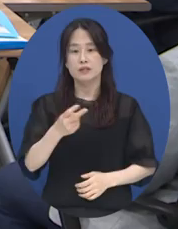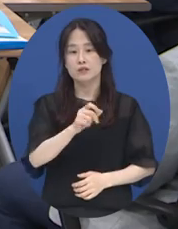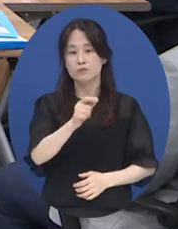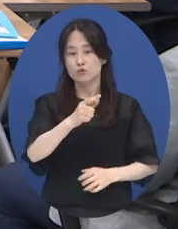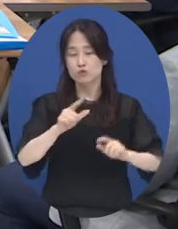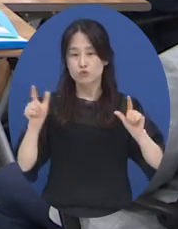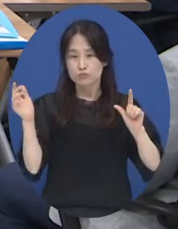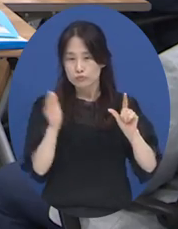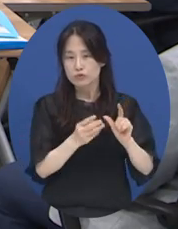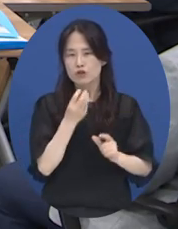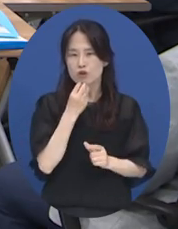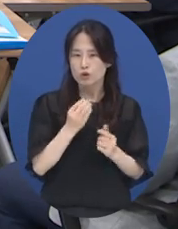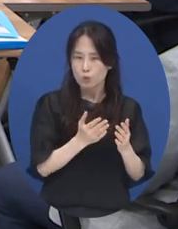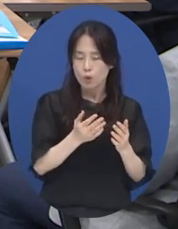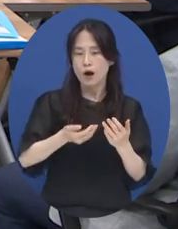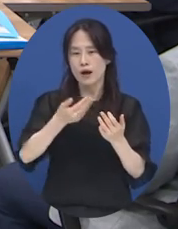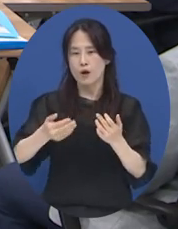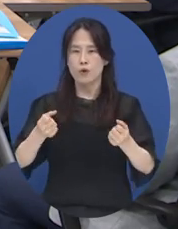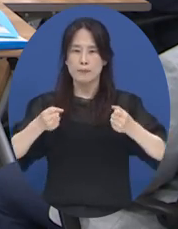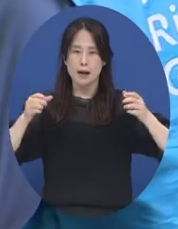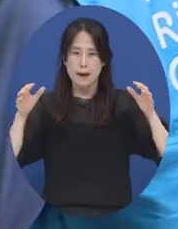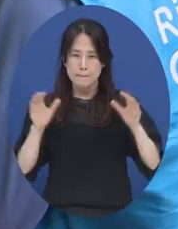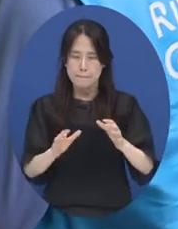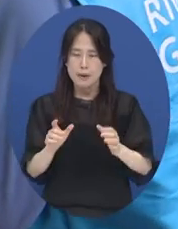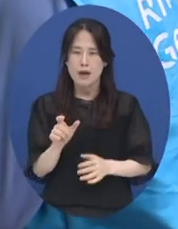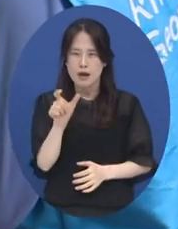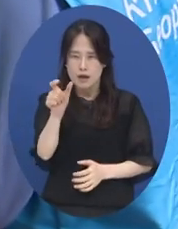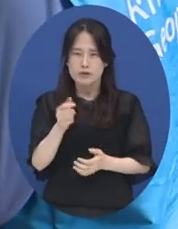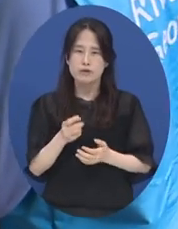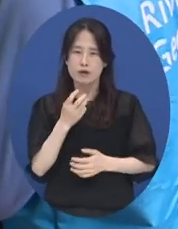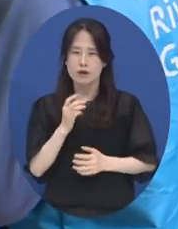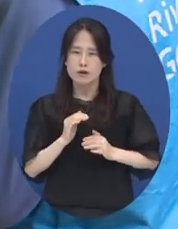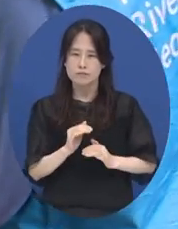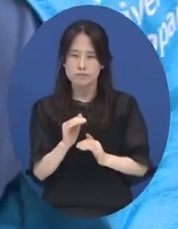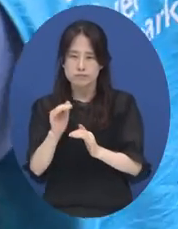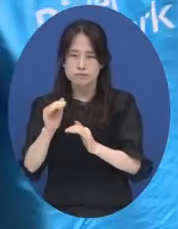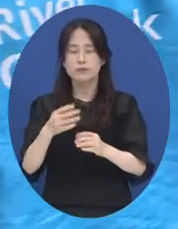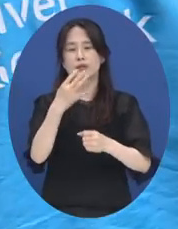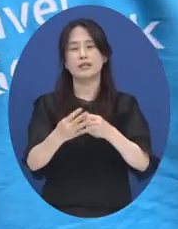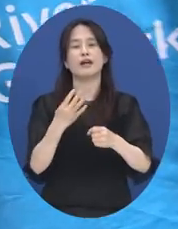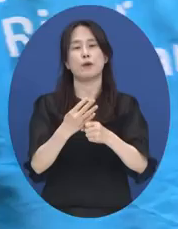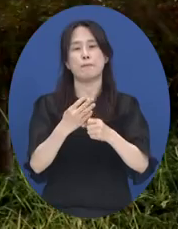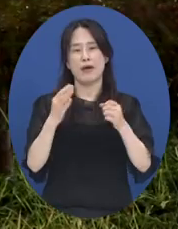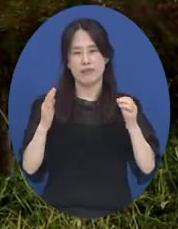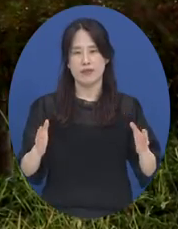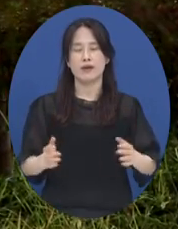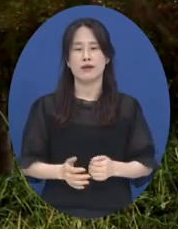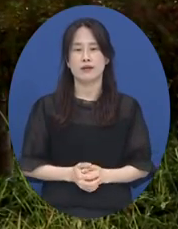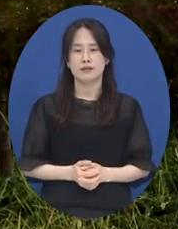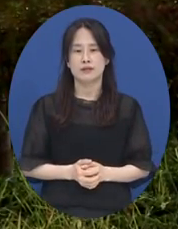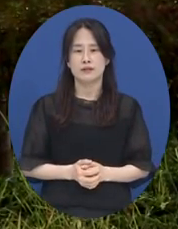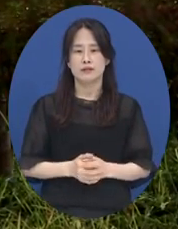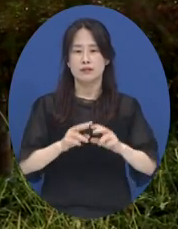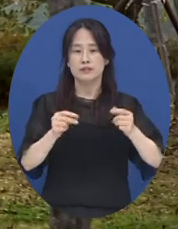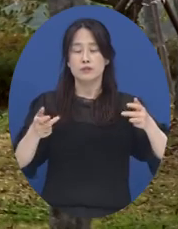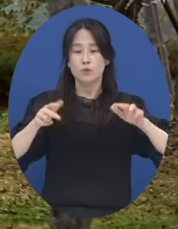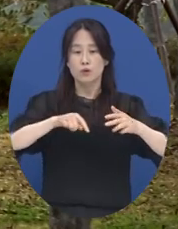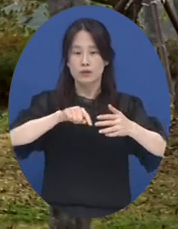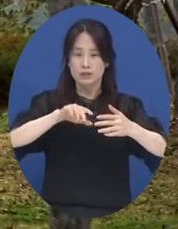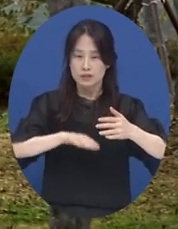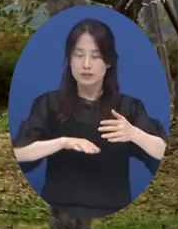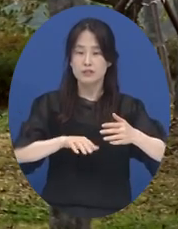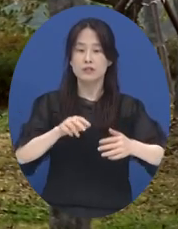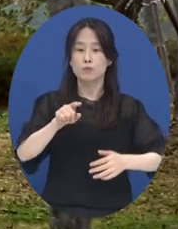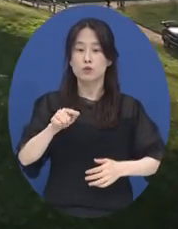2016년부터 경기도와 강원도가 협력해 등재를 추진 한지 4년 만입니다 지제 공원에는 전곡리